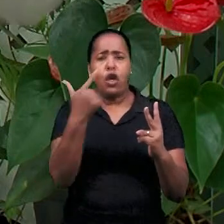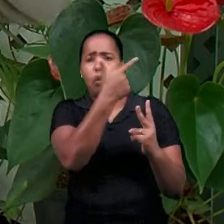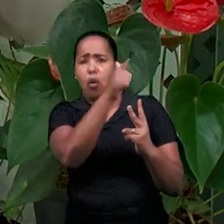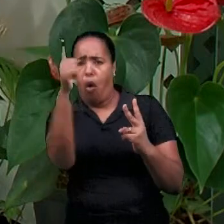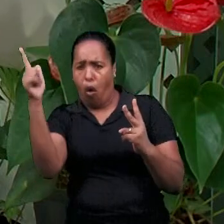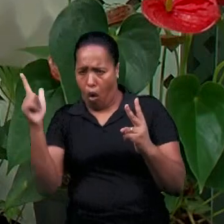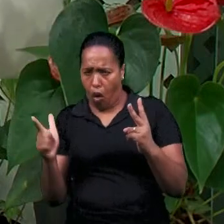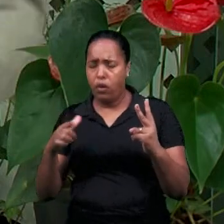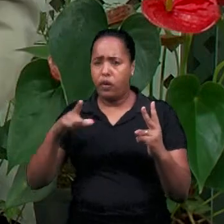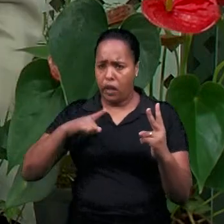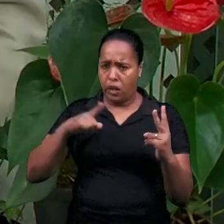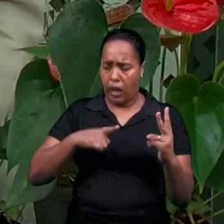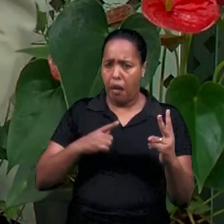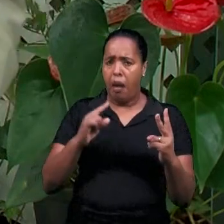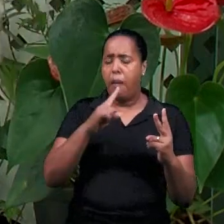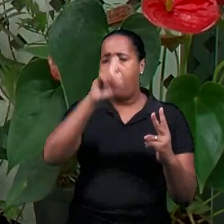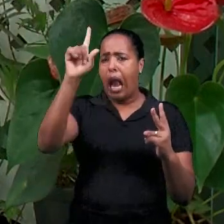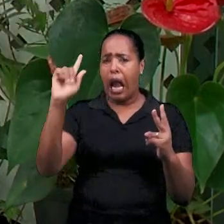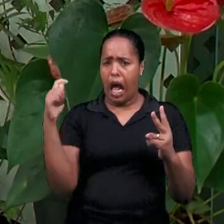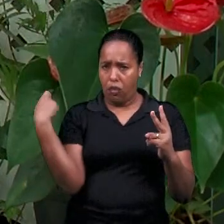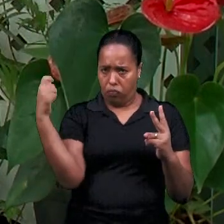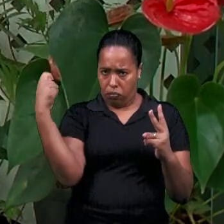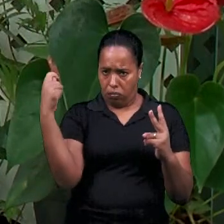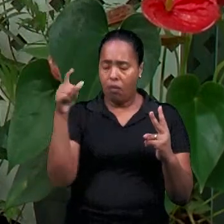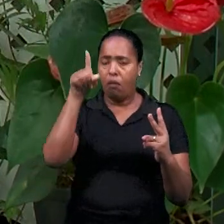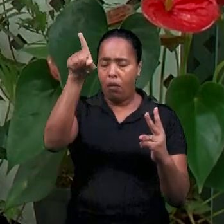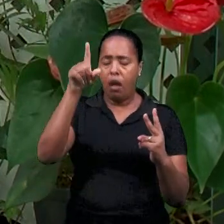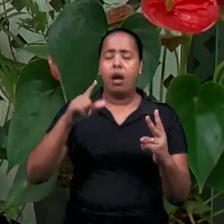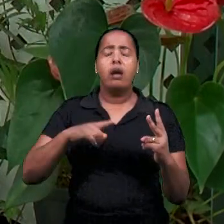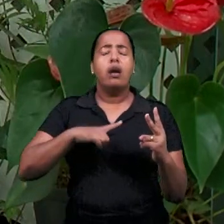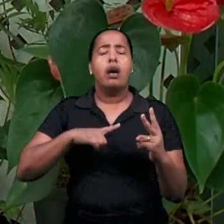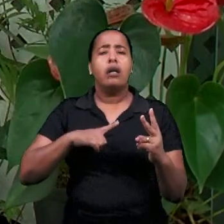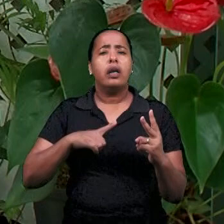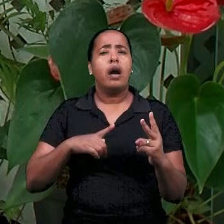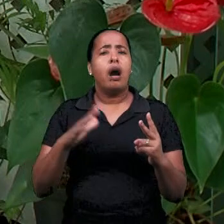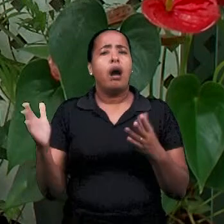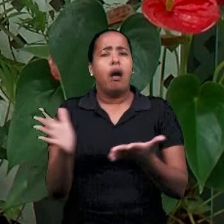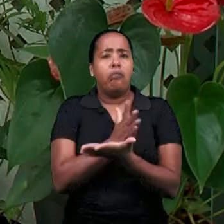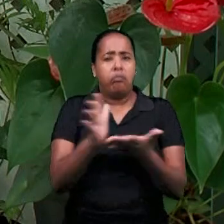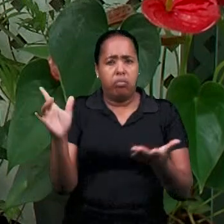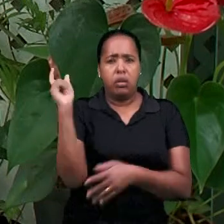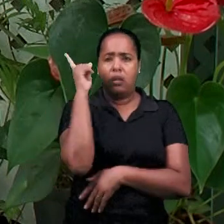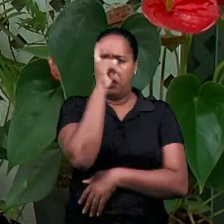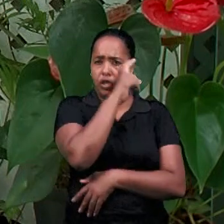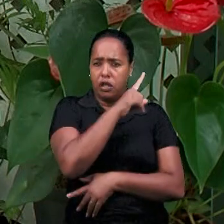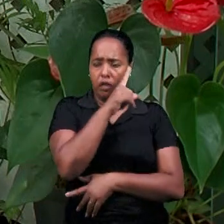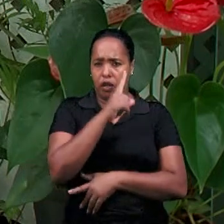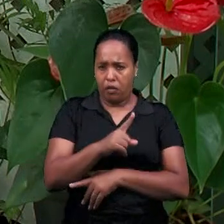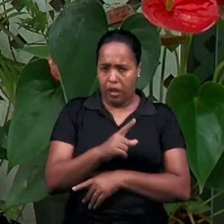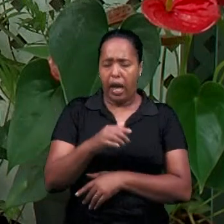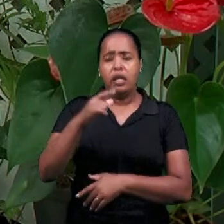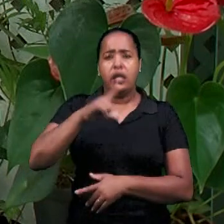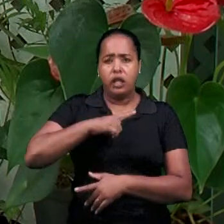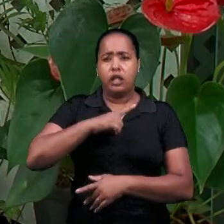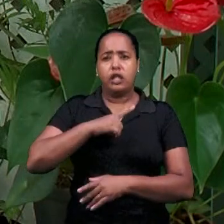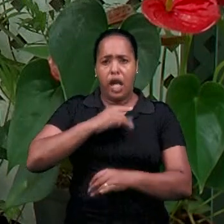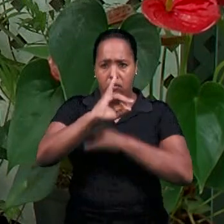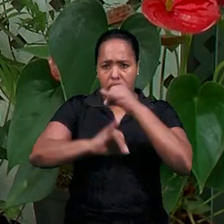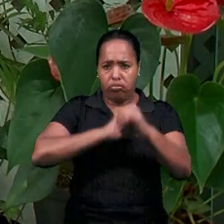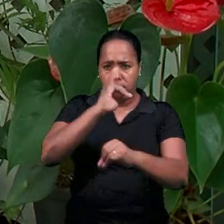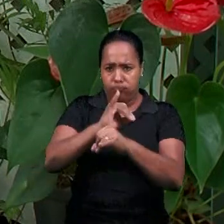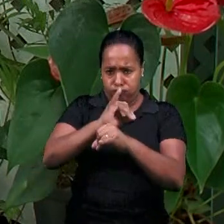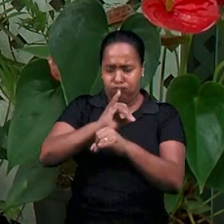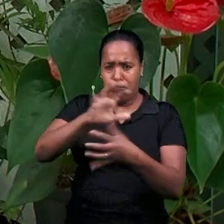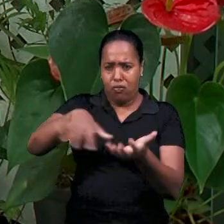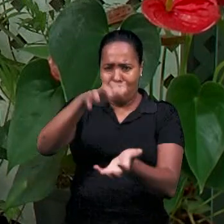aussi, dans l'état de Rio Grande do Sul. Parce que nous sommes en train de voir une difficulté de connecter